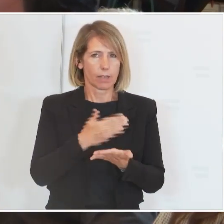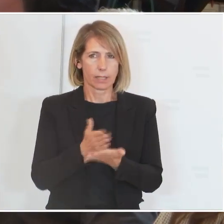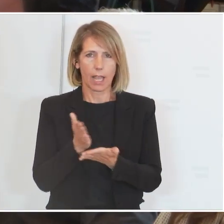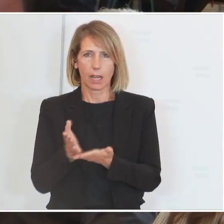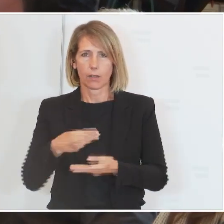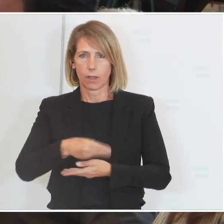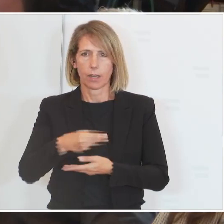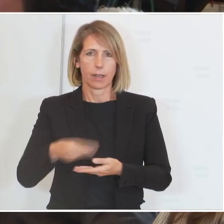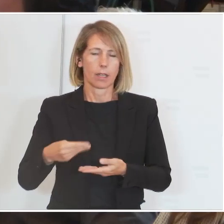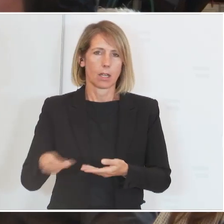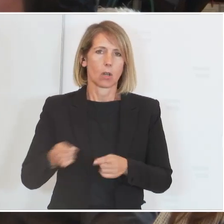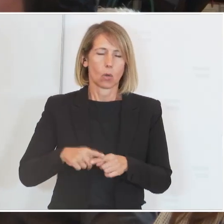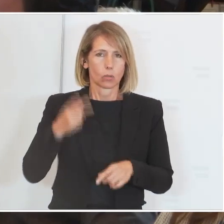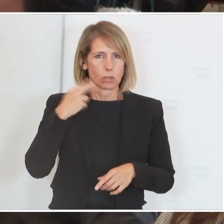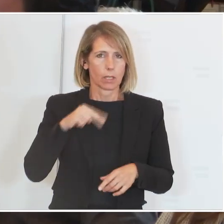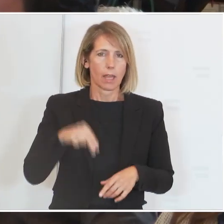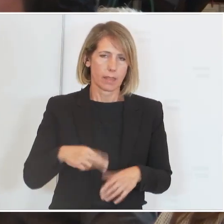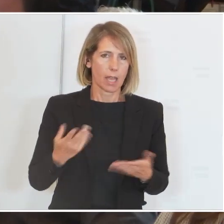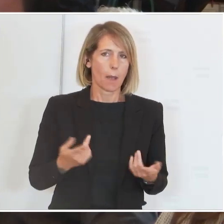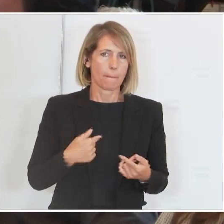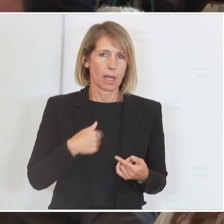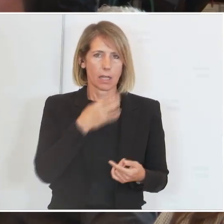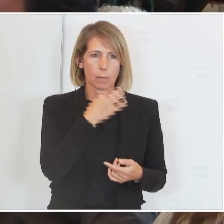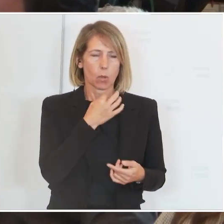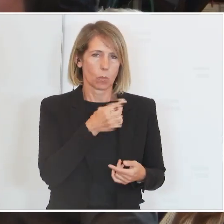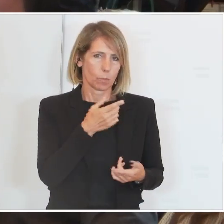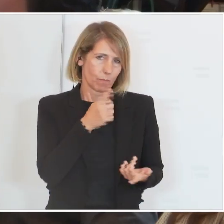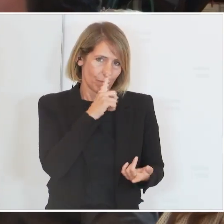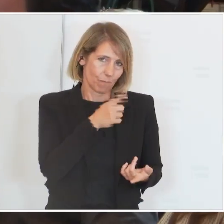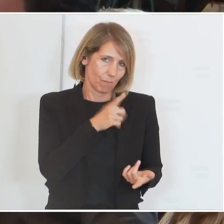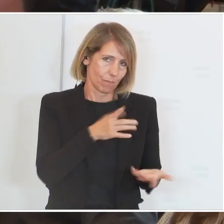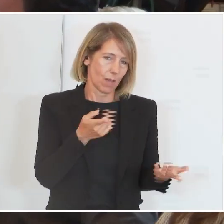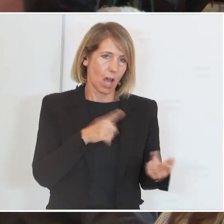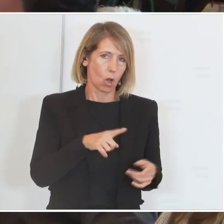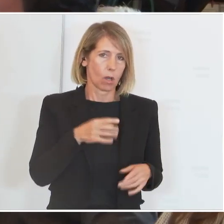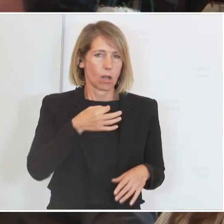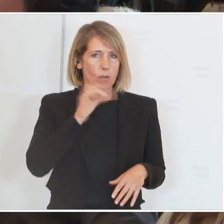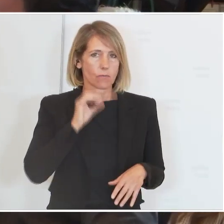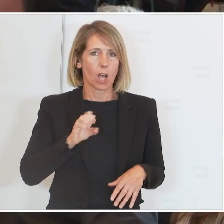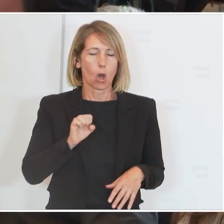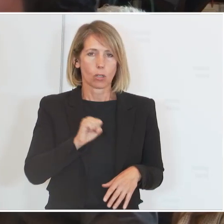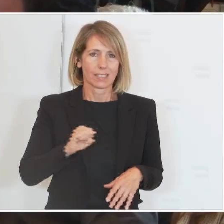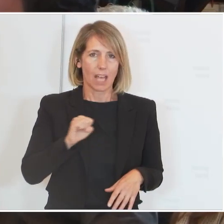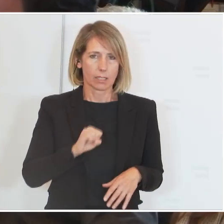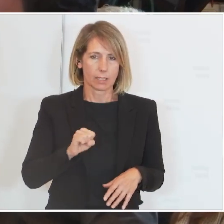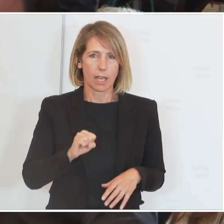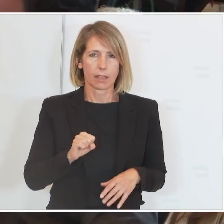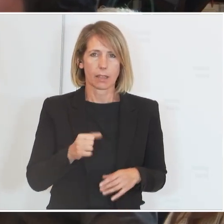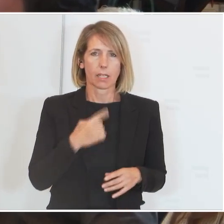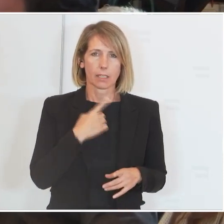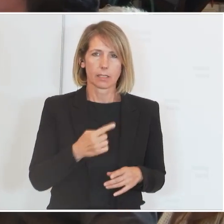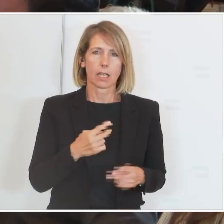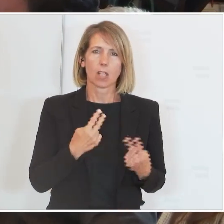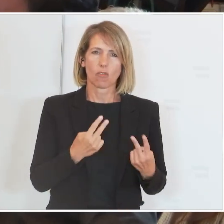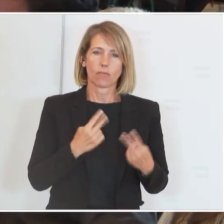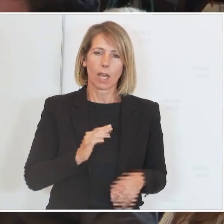andere ist, Herr Nehammer, ich muss es leider auch probieren. Frau Sachs-Lehner hat gesagt, sie sieht die Werte ihrer Partei nicht mehr